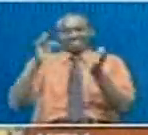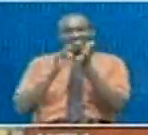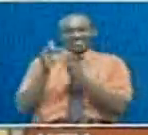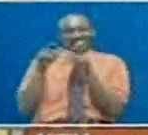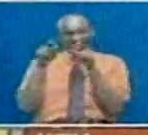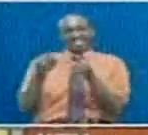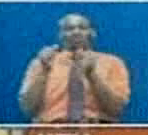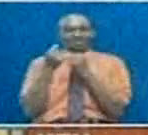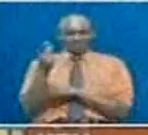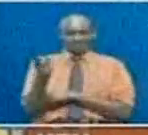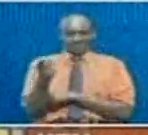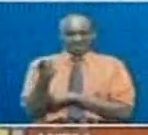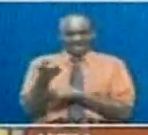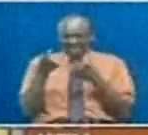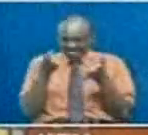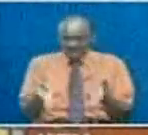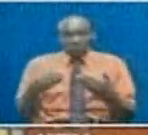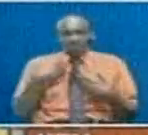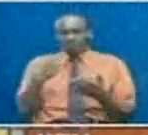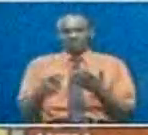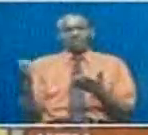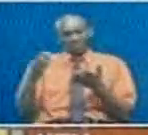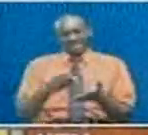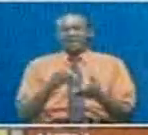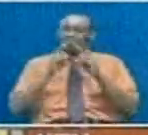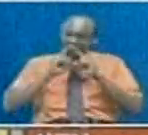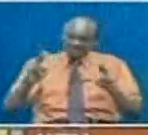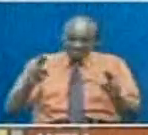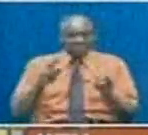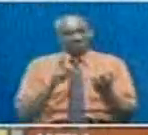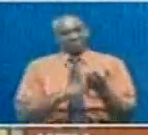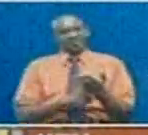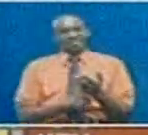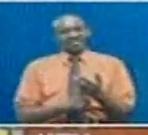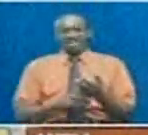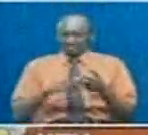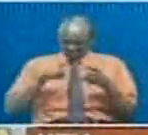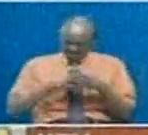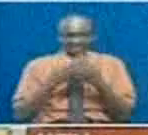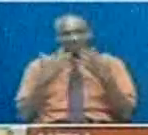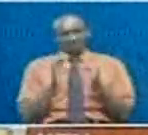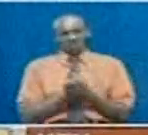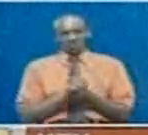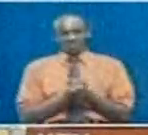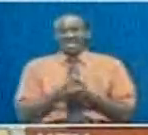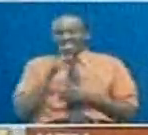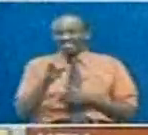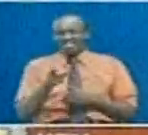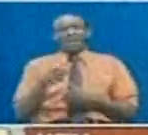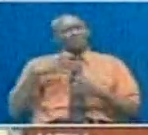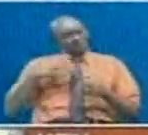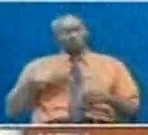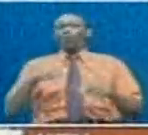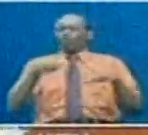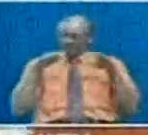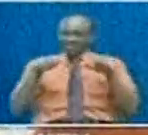and God's reign of justice and peace has already begun. Ni sherehe iliyosubiriwa